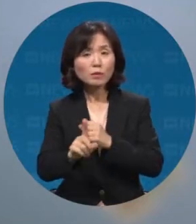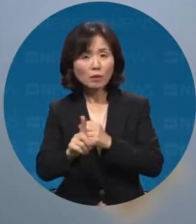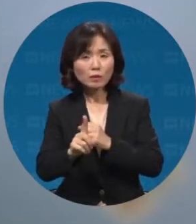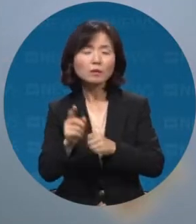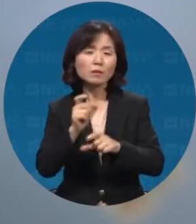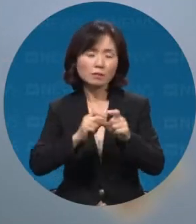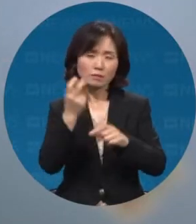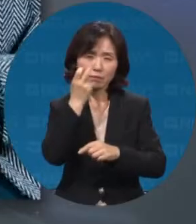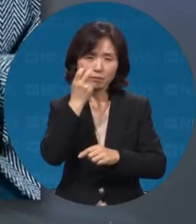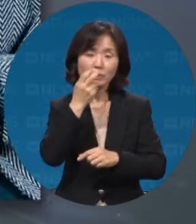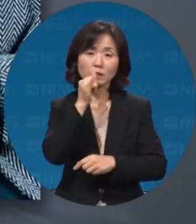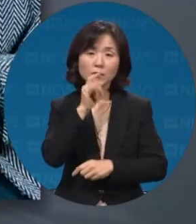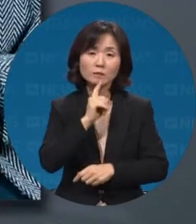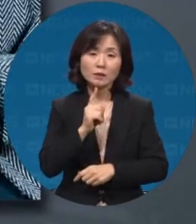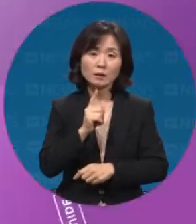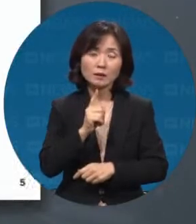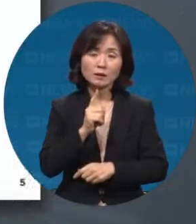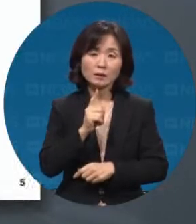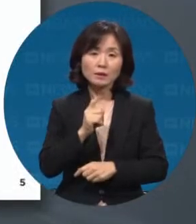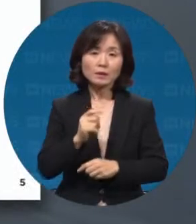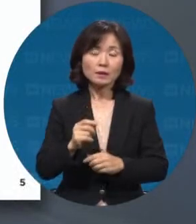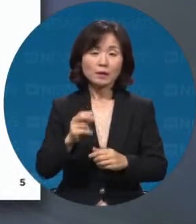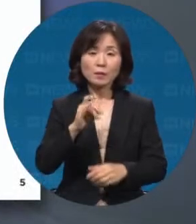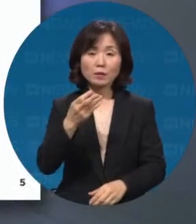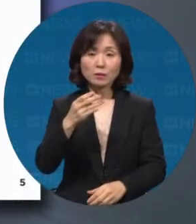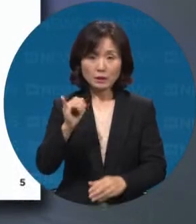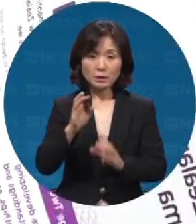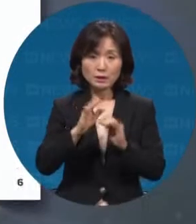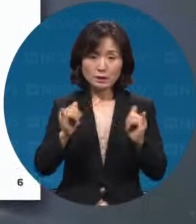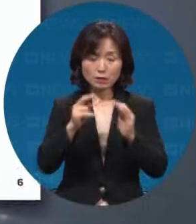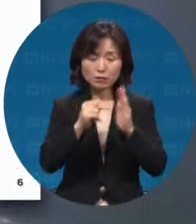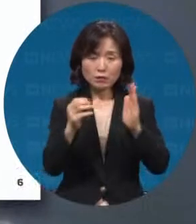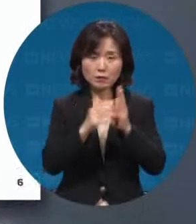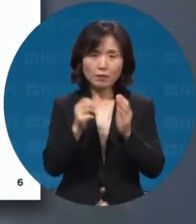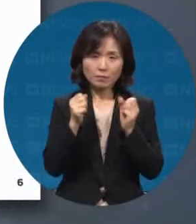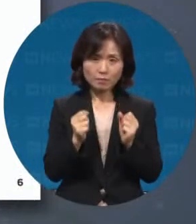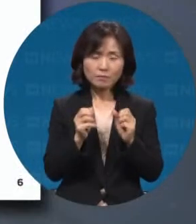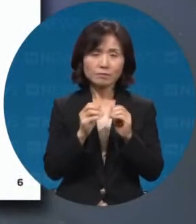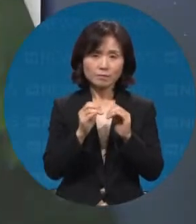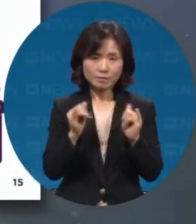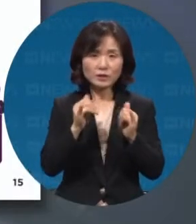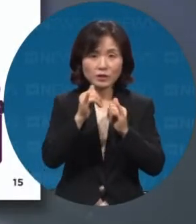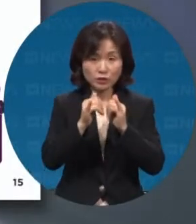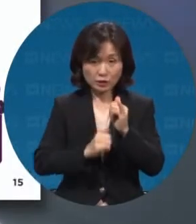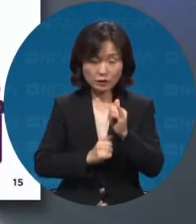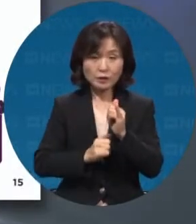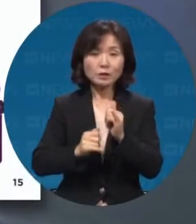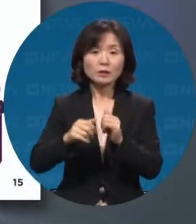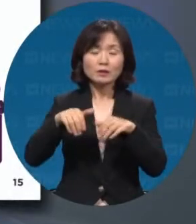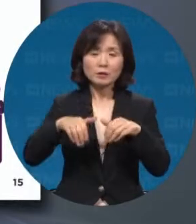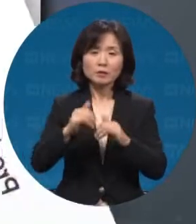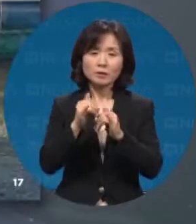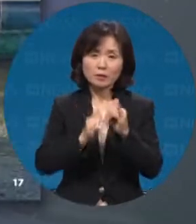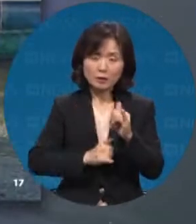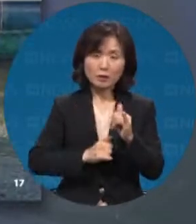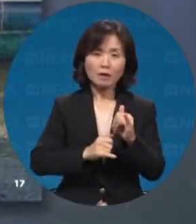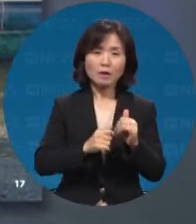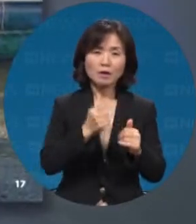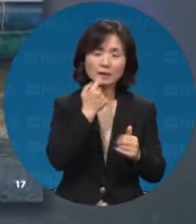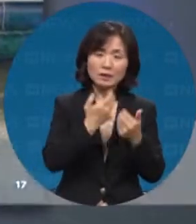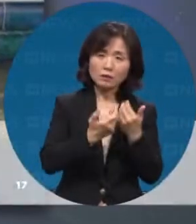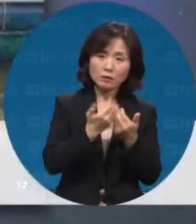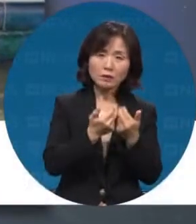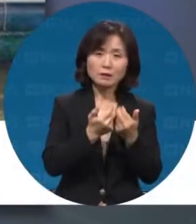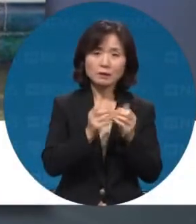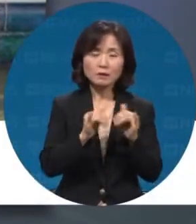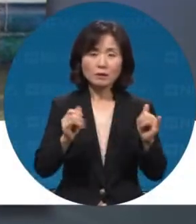마오리족이 뉴질랜드에 정착한 역사부터 식민지 역사, 마오리 원주민들과 백인들의 갈등, 그리고